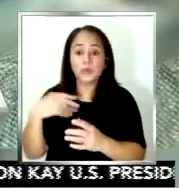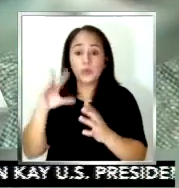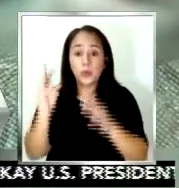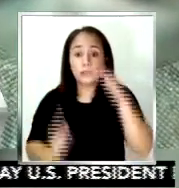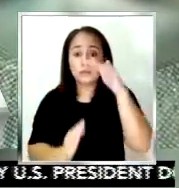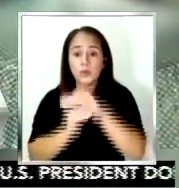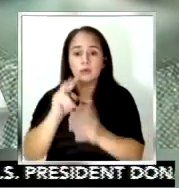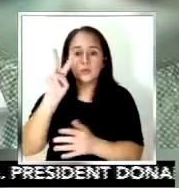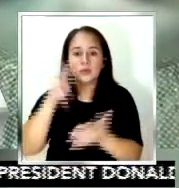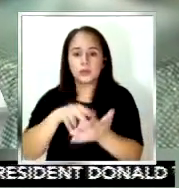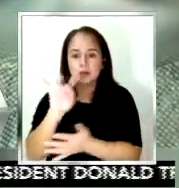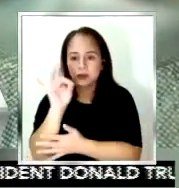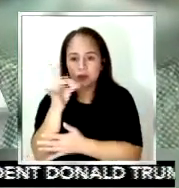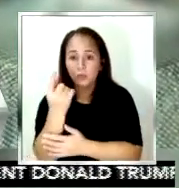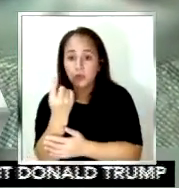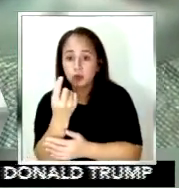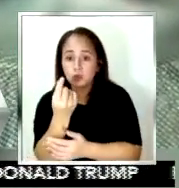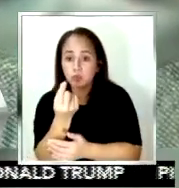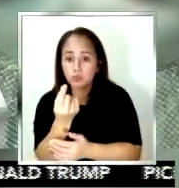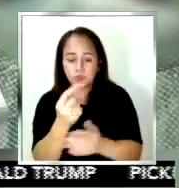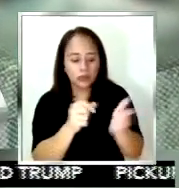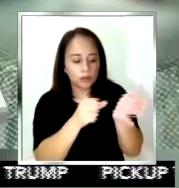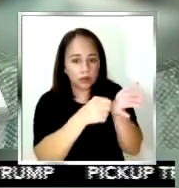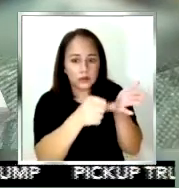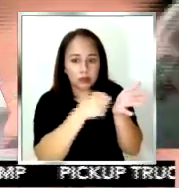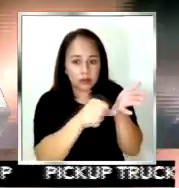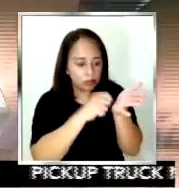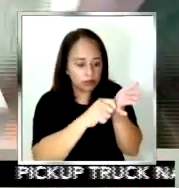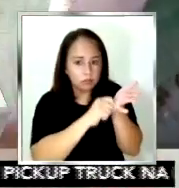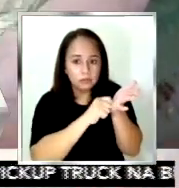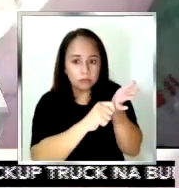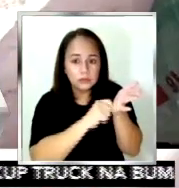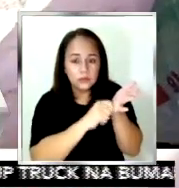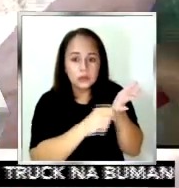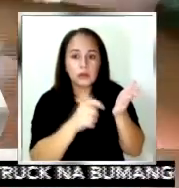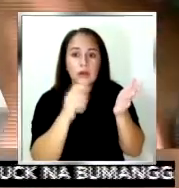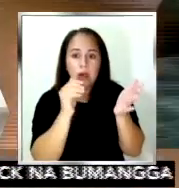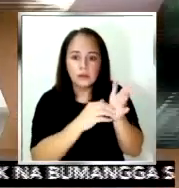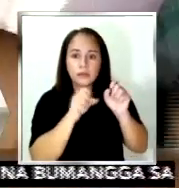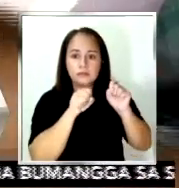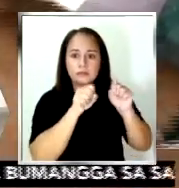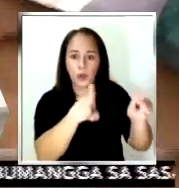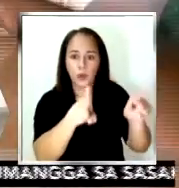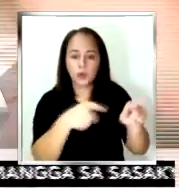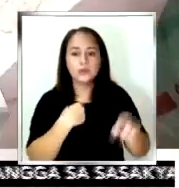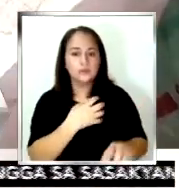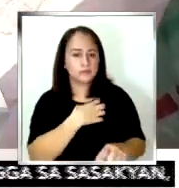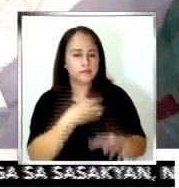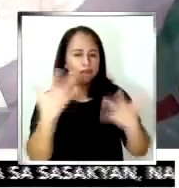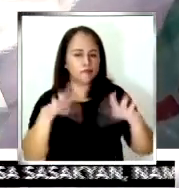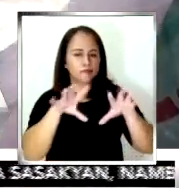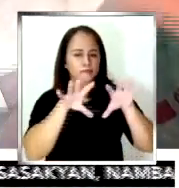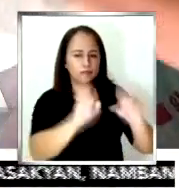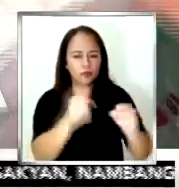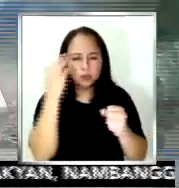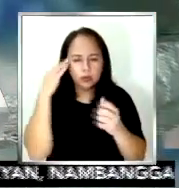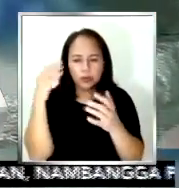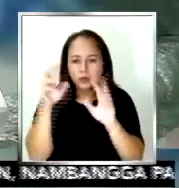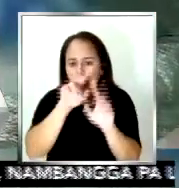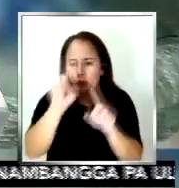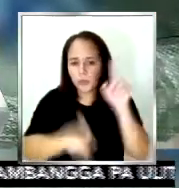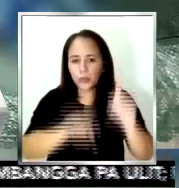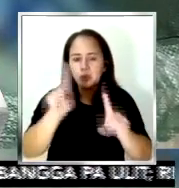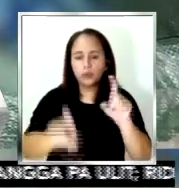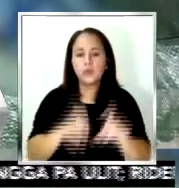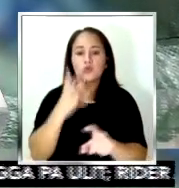Pinupunasan o nililinis lang daw para muling ibenta. Nasa custody na ng pulisya ang dalawa habang inaalam kung sino ang nagbabagsak